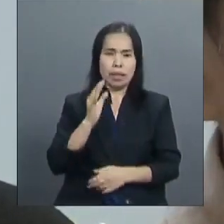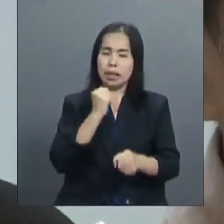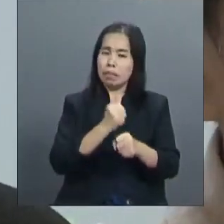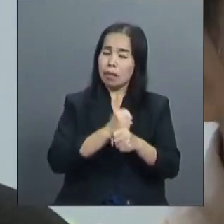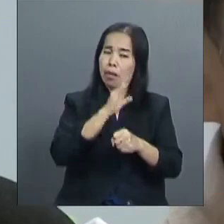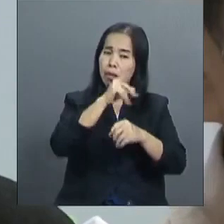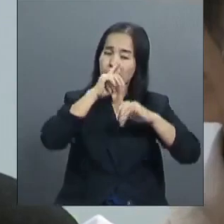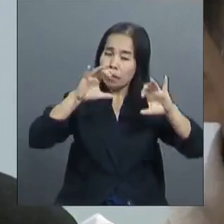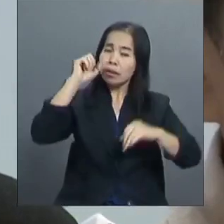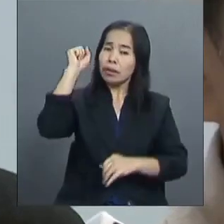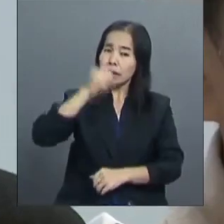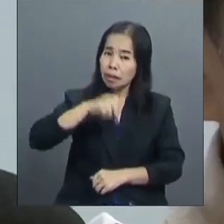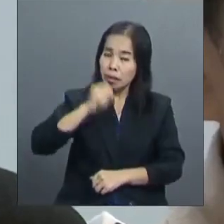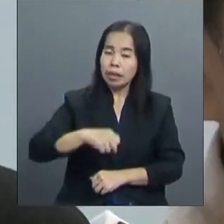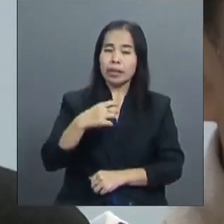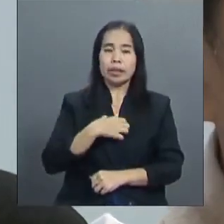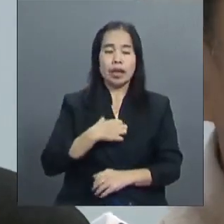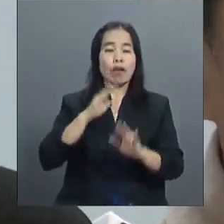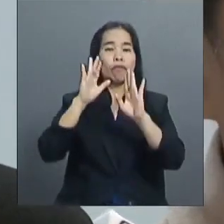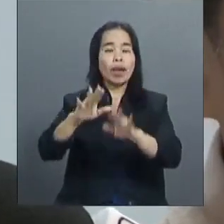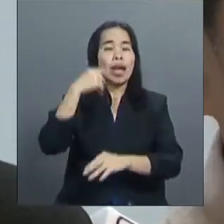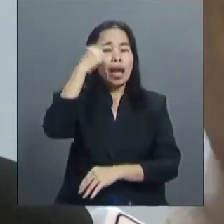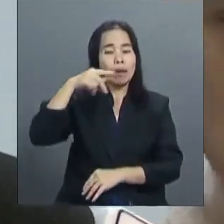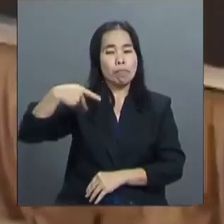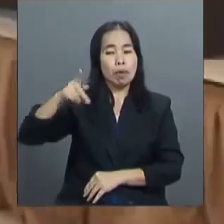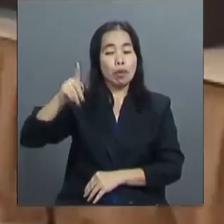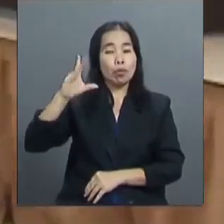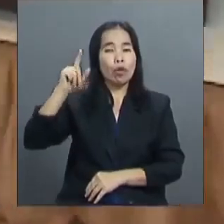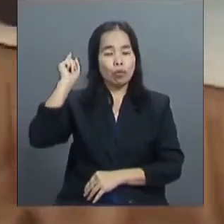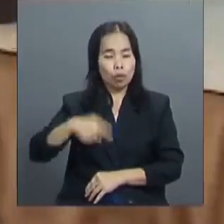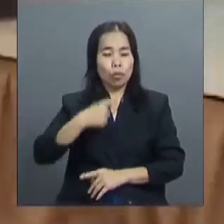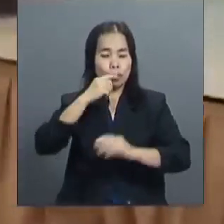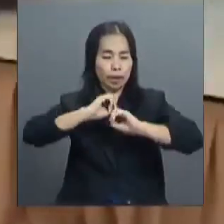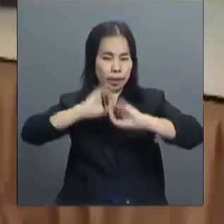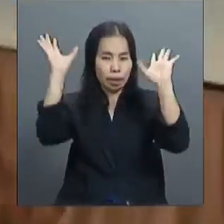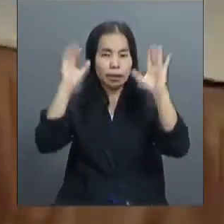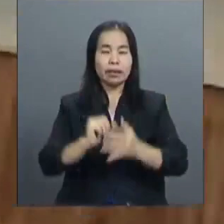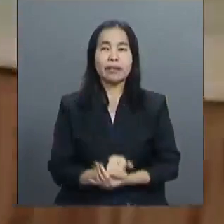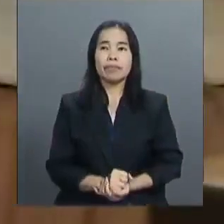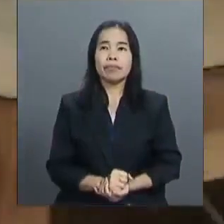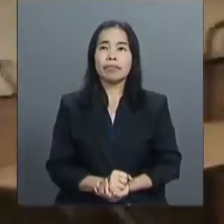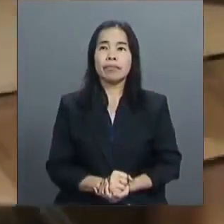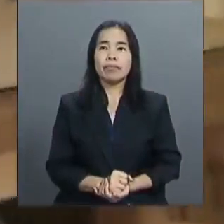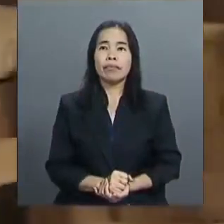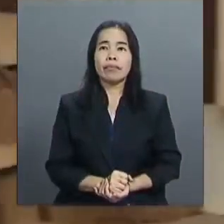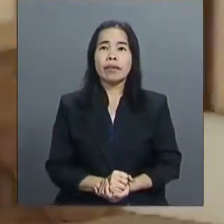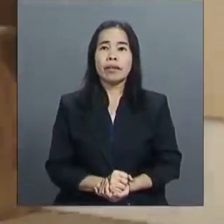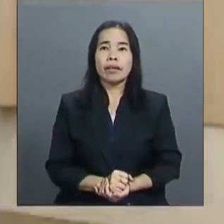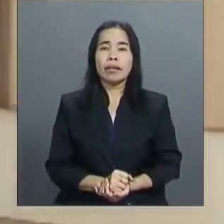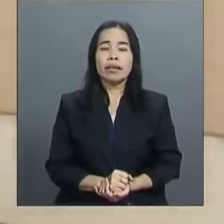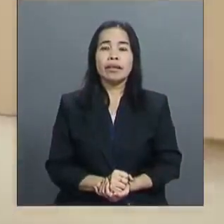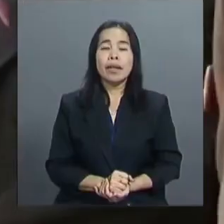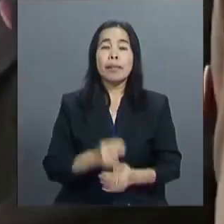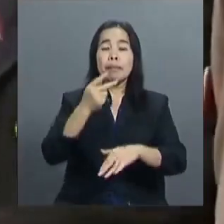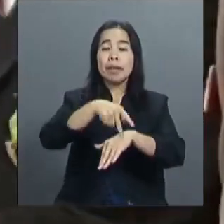นะฮะานี้ก็ฝากให้คนที่อ้างปปชเี่ให้ชัดเจนบริวณหประชมแล้วขณะที่นายอิทธิพรบุญประคอง